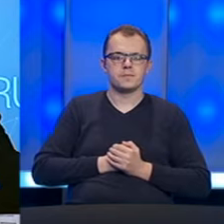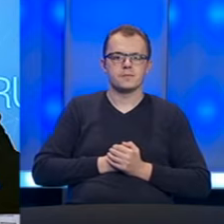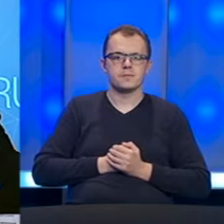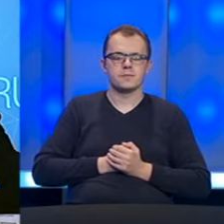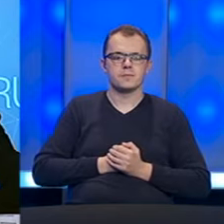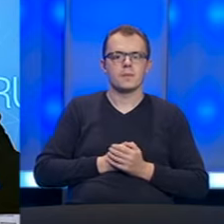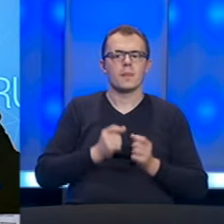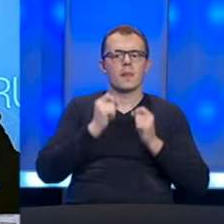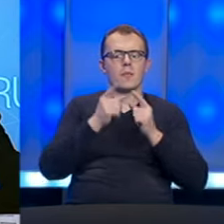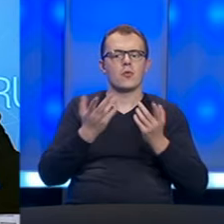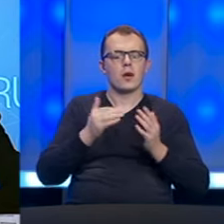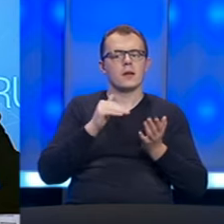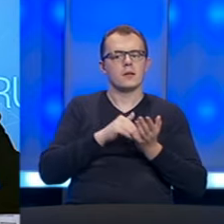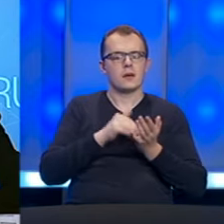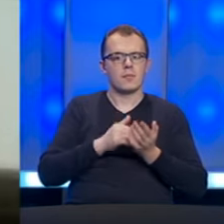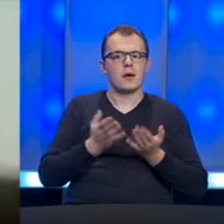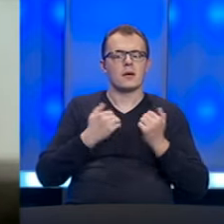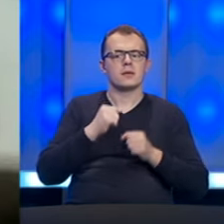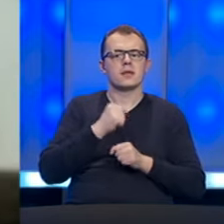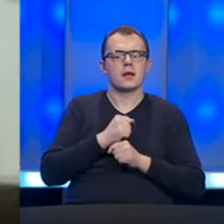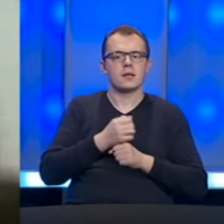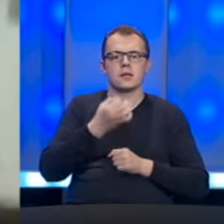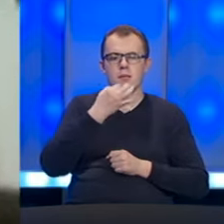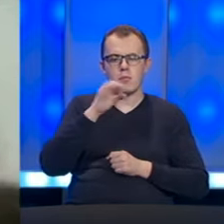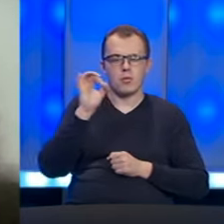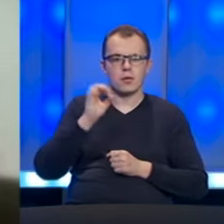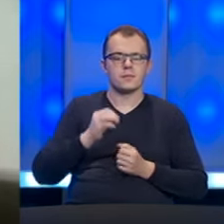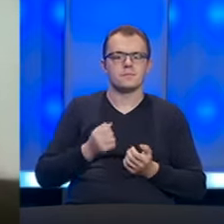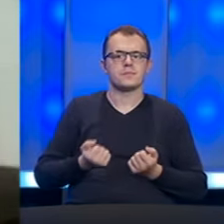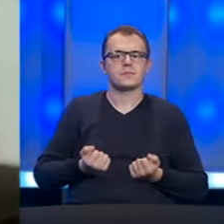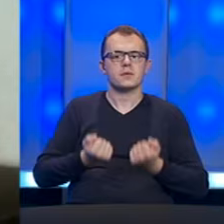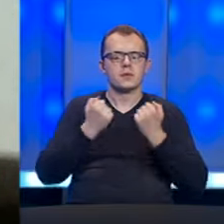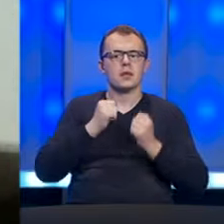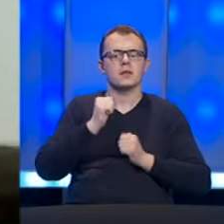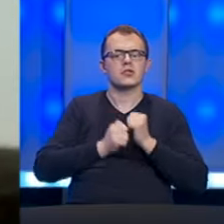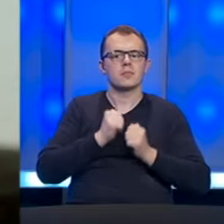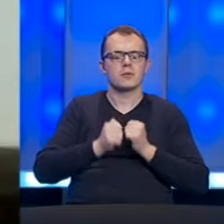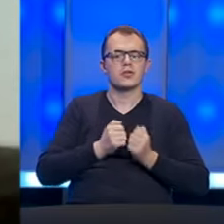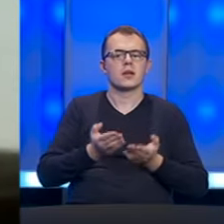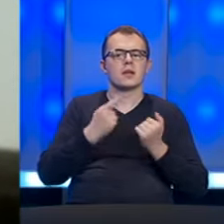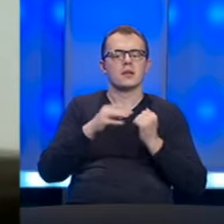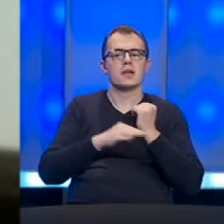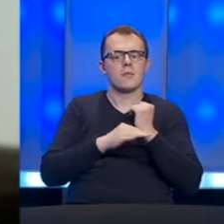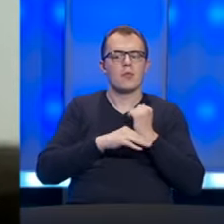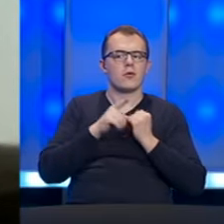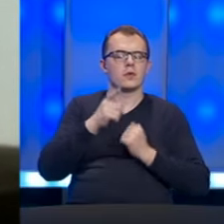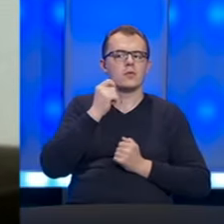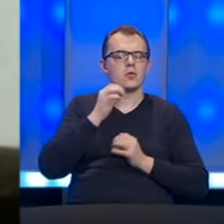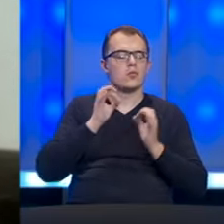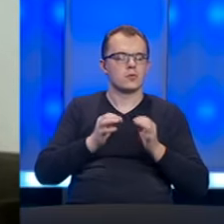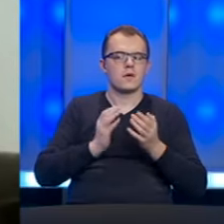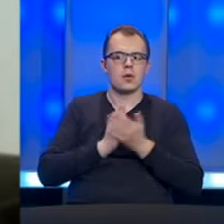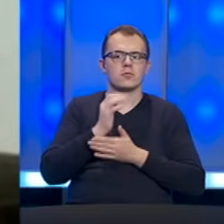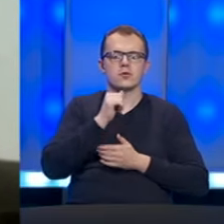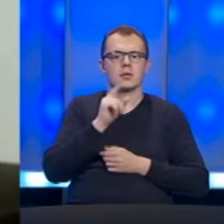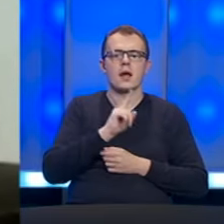Pa poruka je da treba da se radi bolje, teže, brže, da se pomogne tim ljudima u svakom slučaju